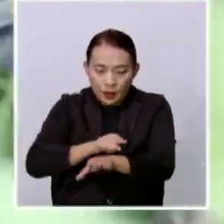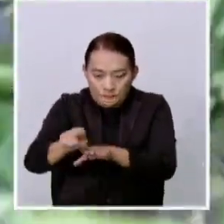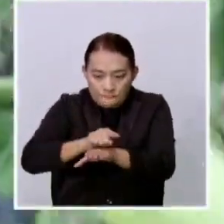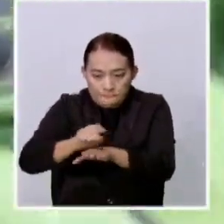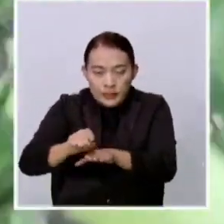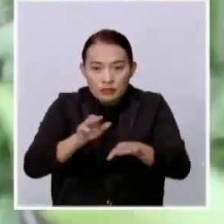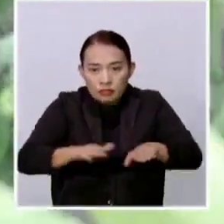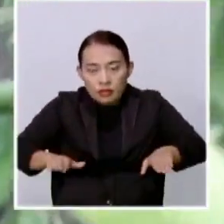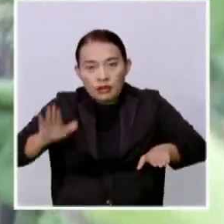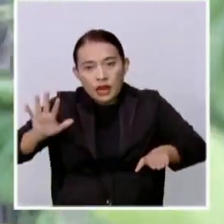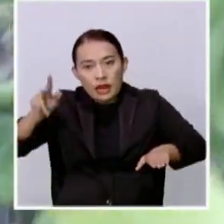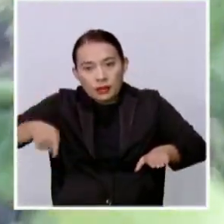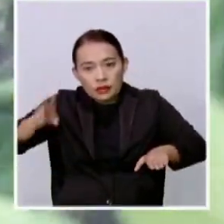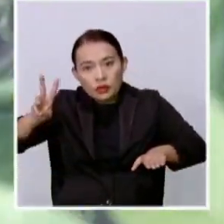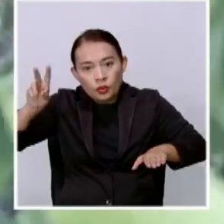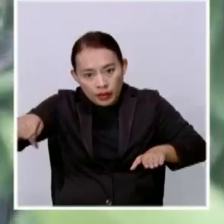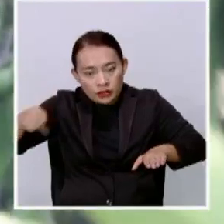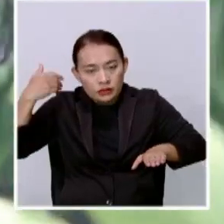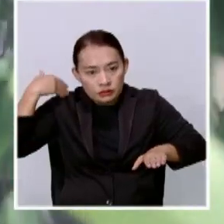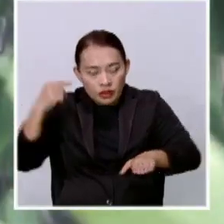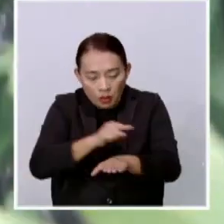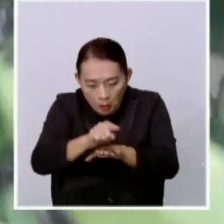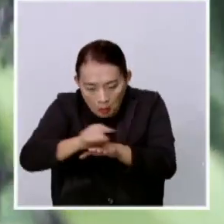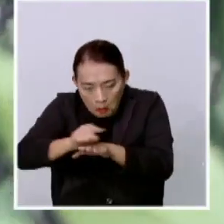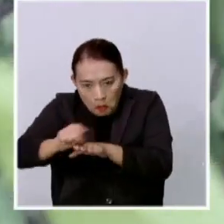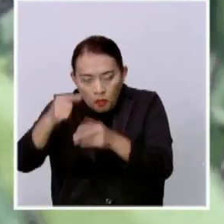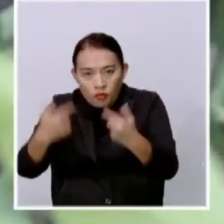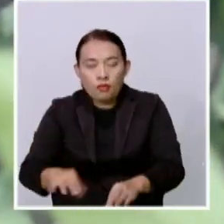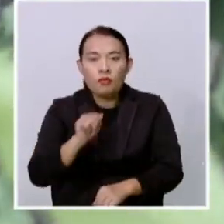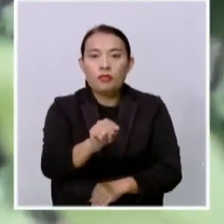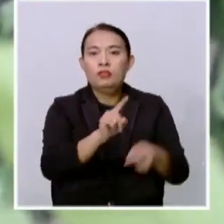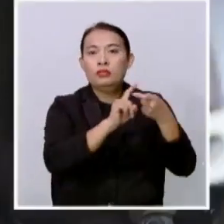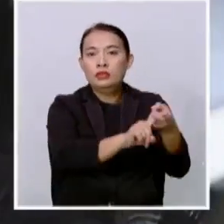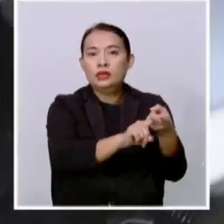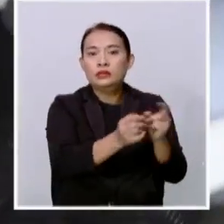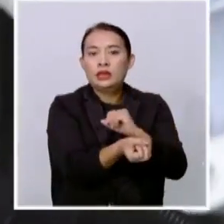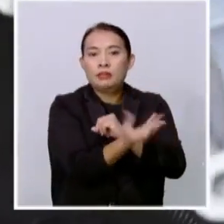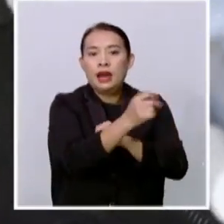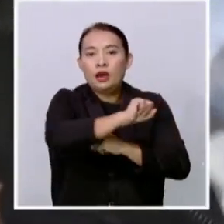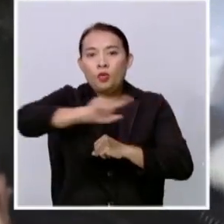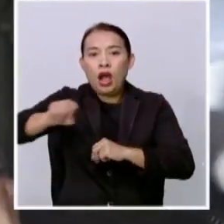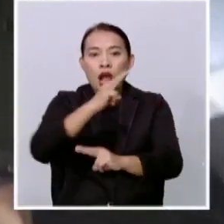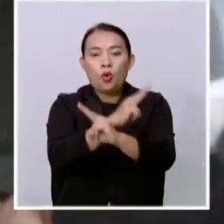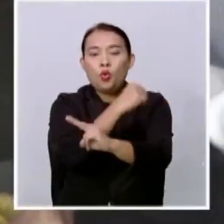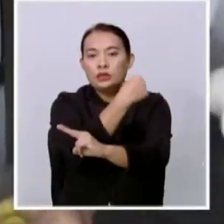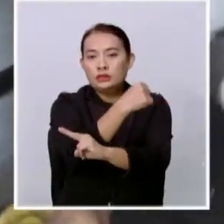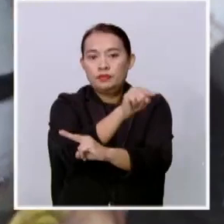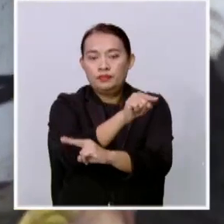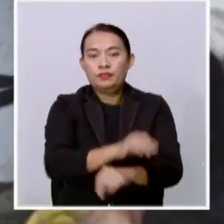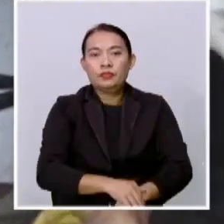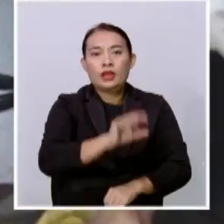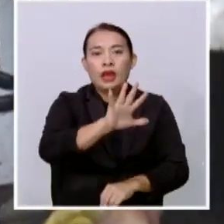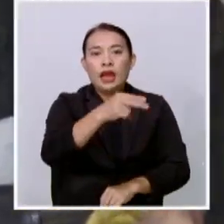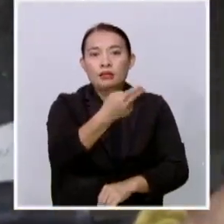ละ 5,000 ถึง 6,000 กระบอกนี่ว่าเยอะแล้วนะคะแต่ว่ารัสเซียได้ใช้วันละมากกว่า10เท่าของยูเครนก็คือ 50,000